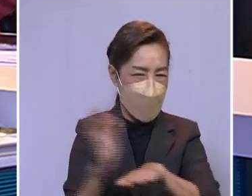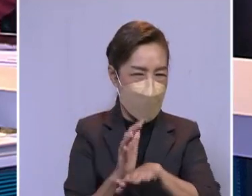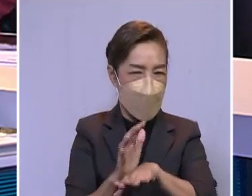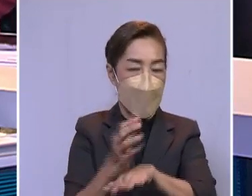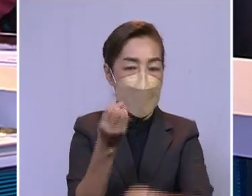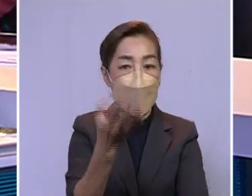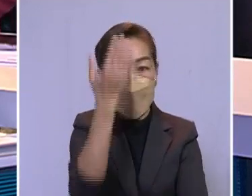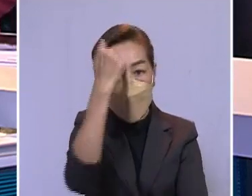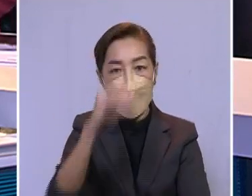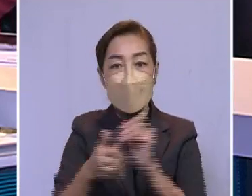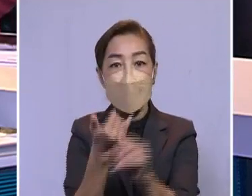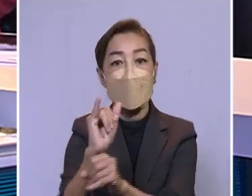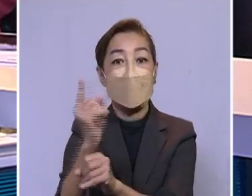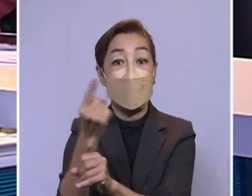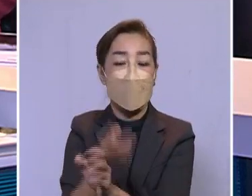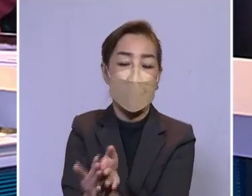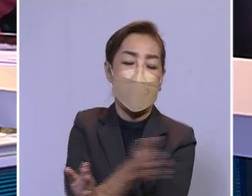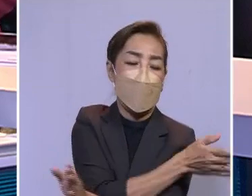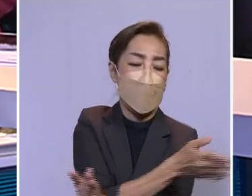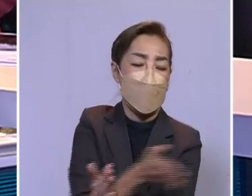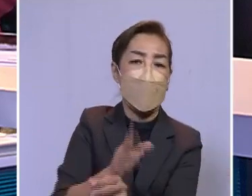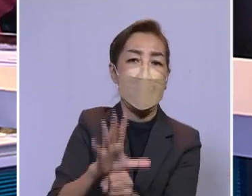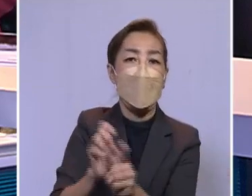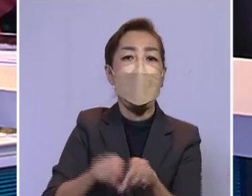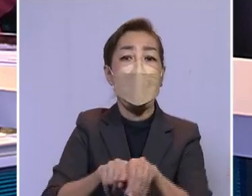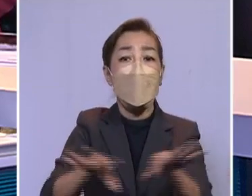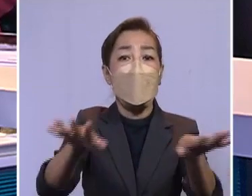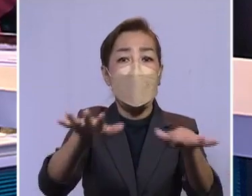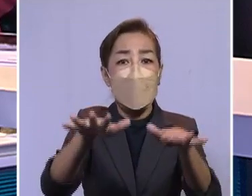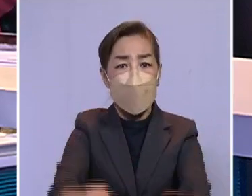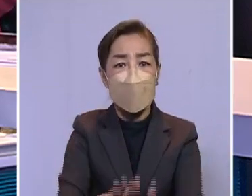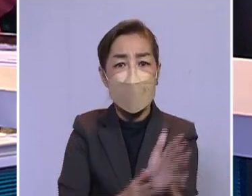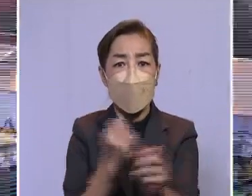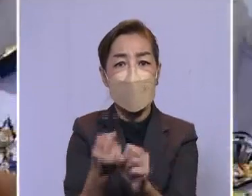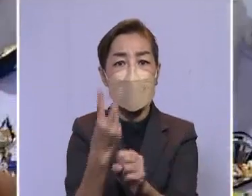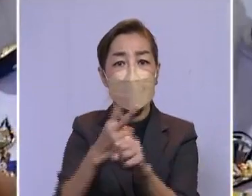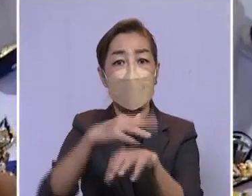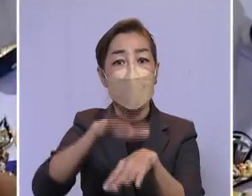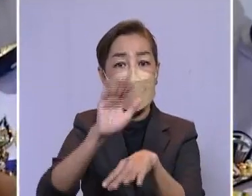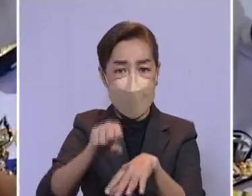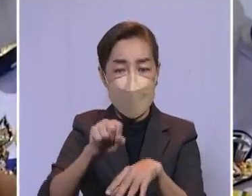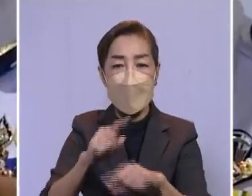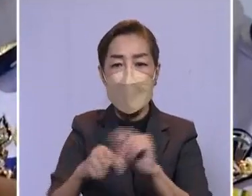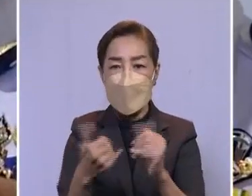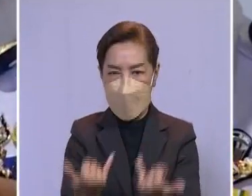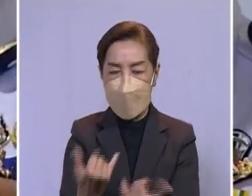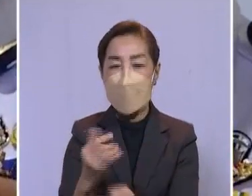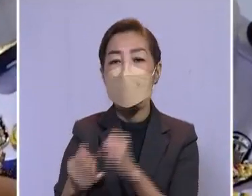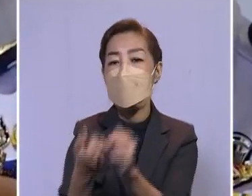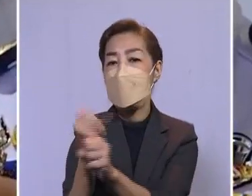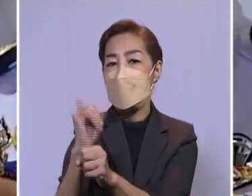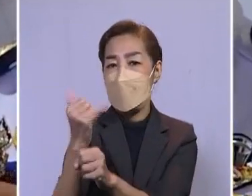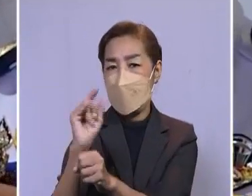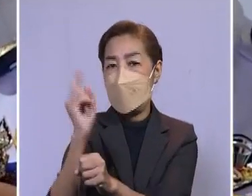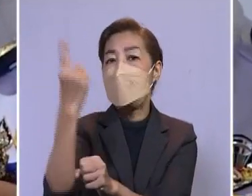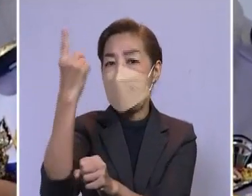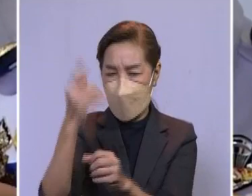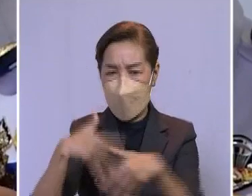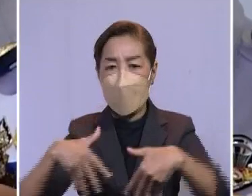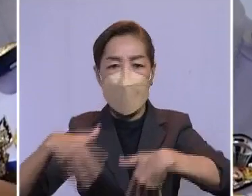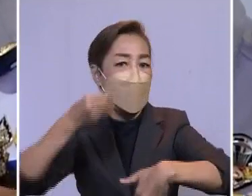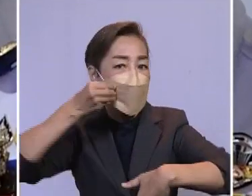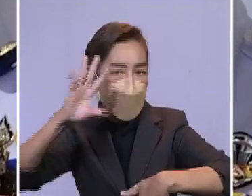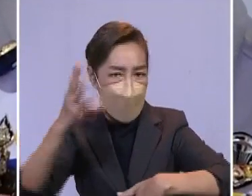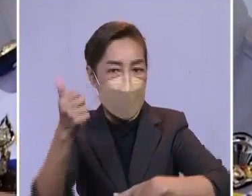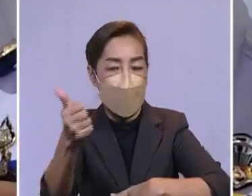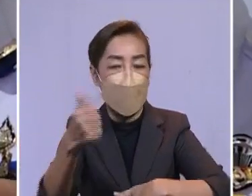คะหลังจากที่เราเผชิญกับสถานการณ์แพร่ระบาดของโควิดมานานกว่า 2ปีด้วยกันน่าจะคึกคักมากกว่าเดิมค่ะเริ่ม